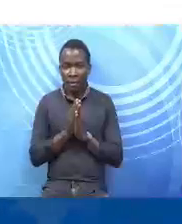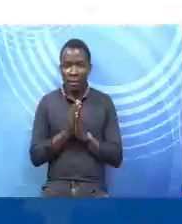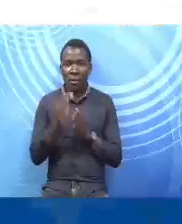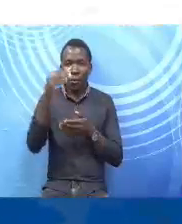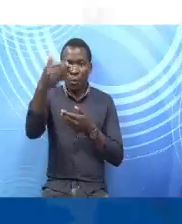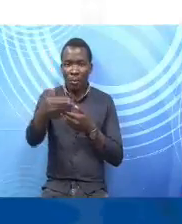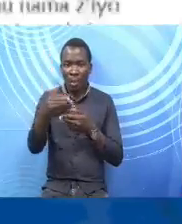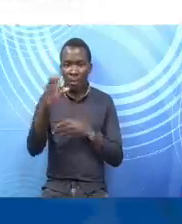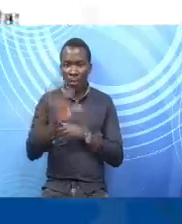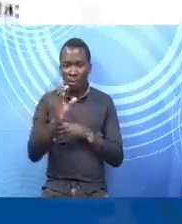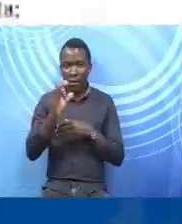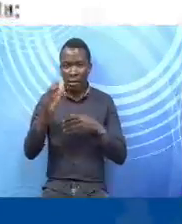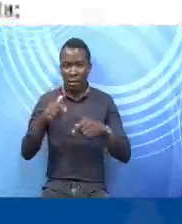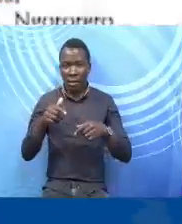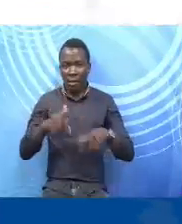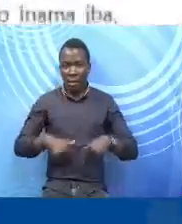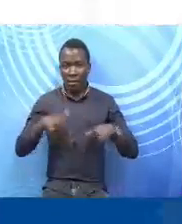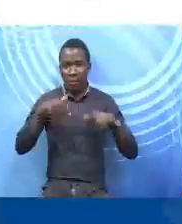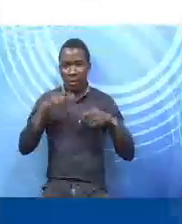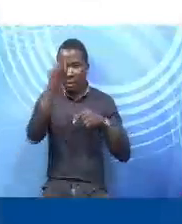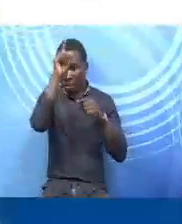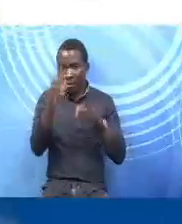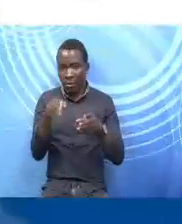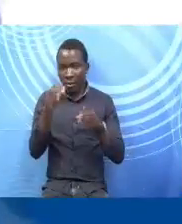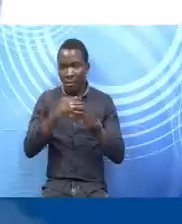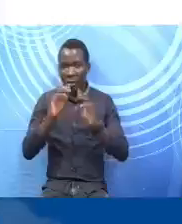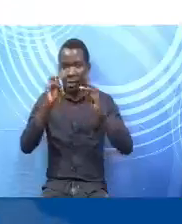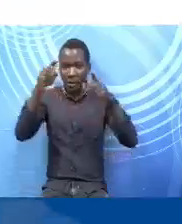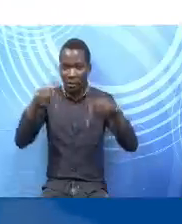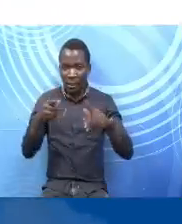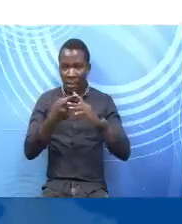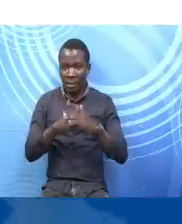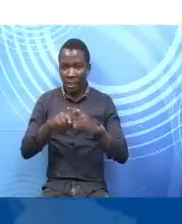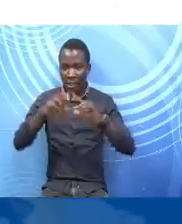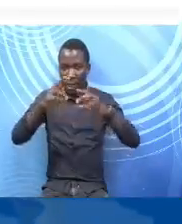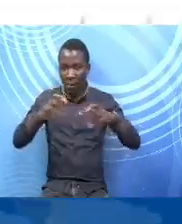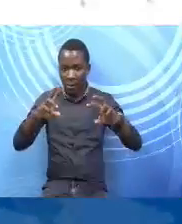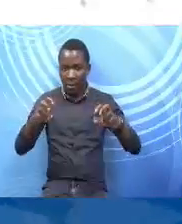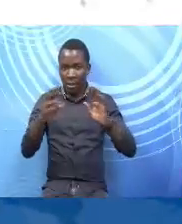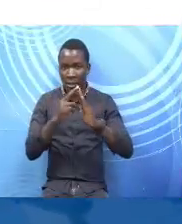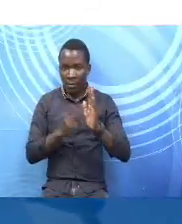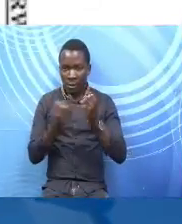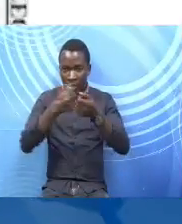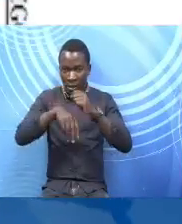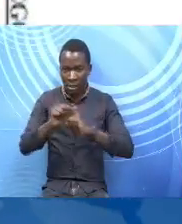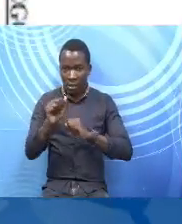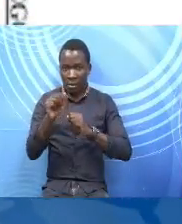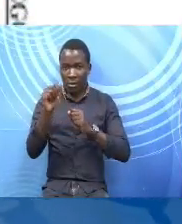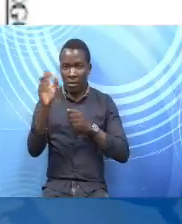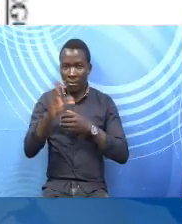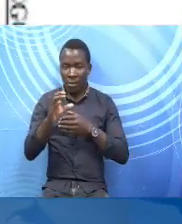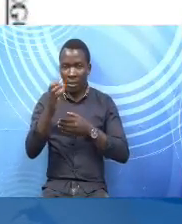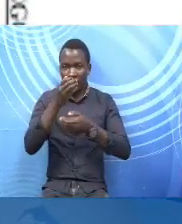Nyuma yaho komisiyo y'imibereho y'abaturage mu nteko ishinga amategeko yatangiye gusesengura raporo y'ibikorwa bya komisiyo y'igihugu ishinzwe abakozi ba leta